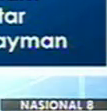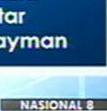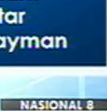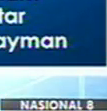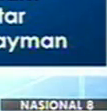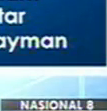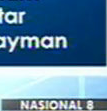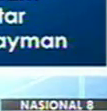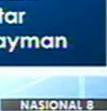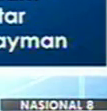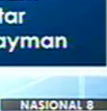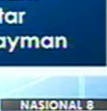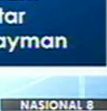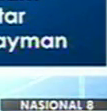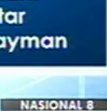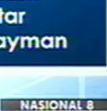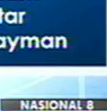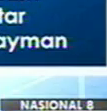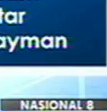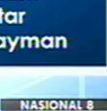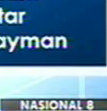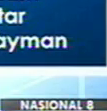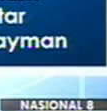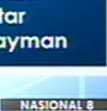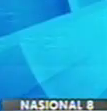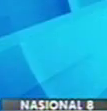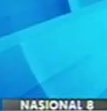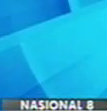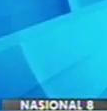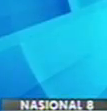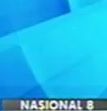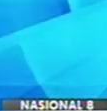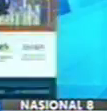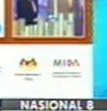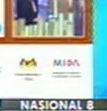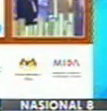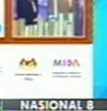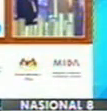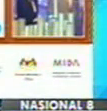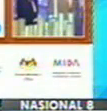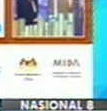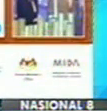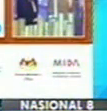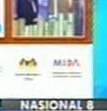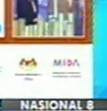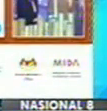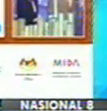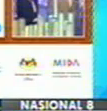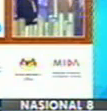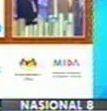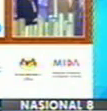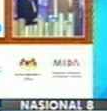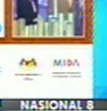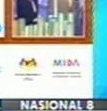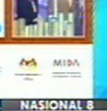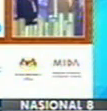itu dalam dana berdaftar di Pulau Cen Aul Kanda berkata dana itu merupakan pembayaran semula pinjaman yang disediakan